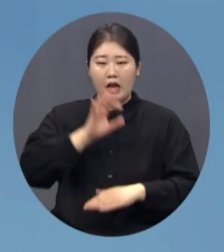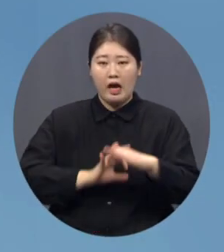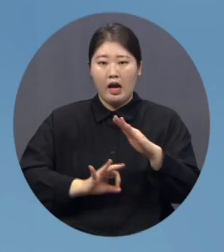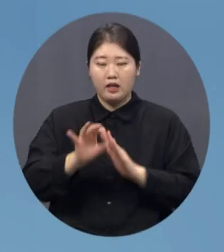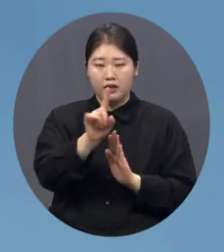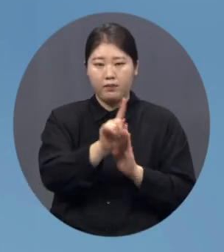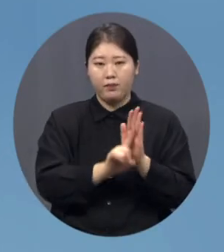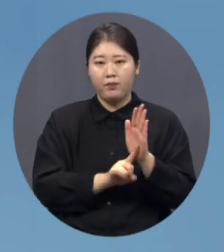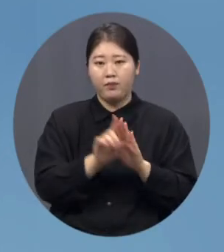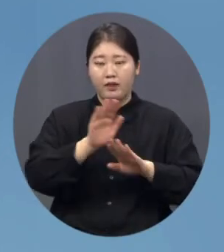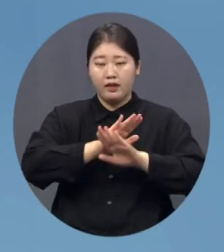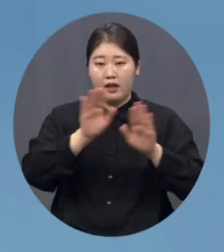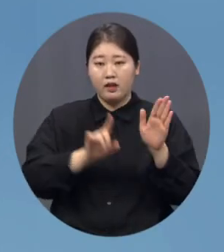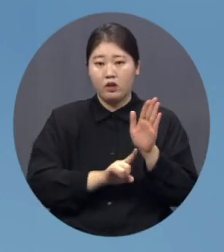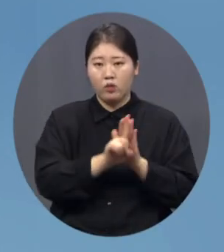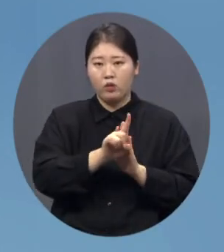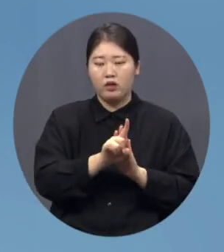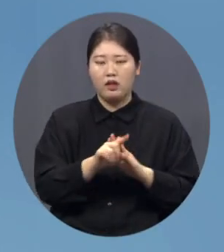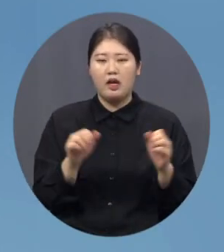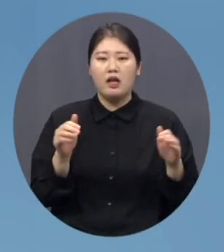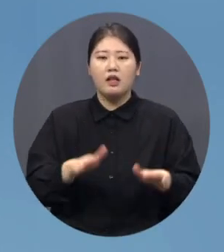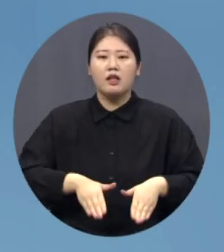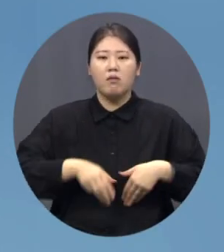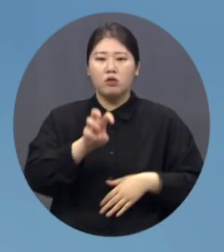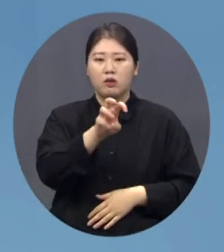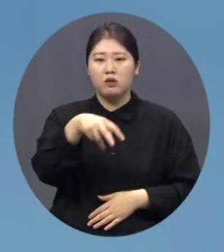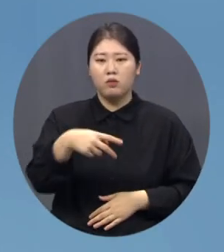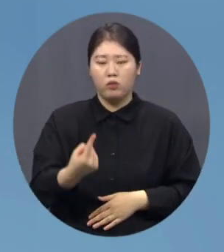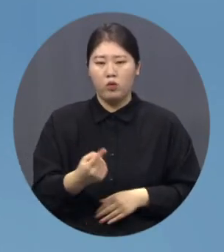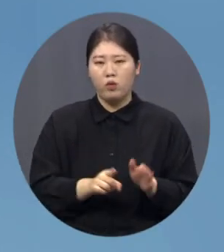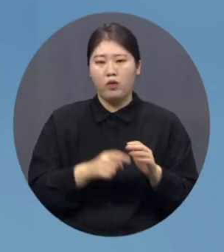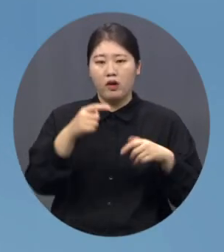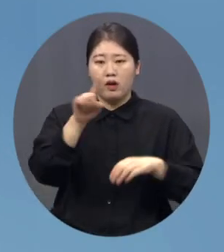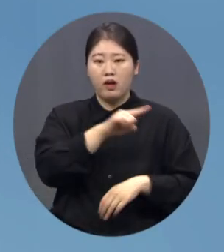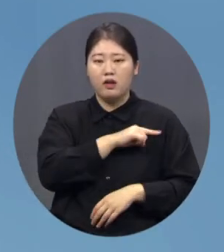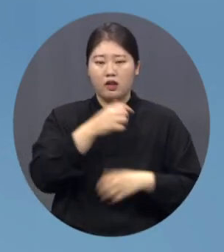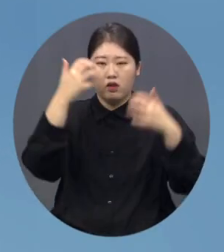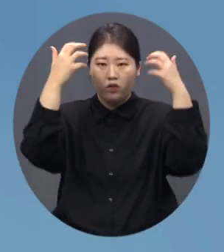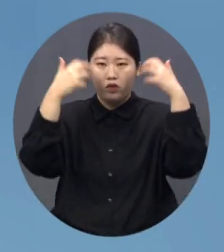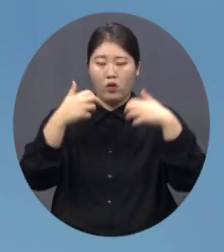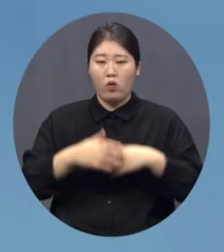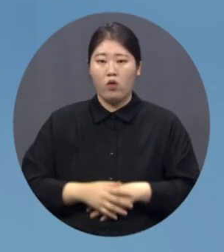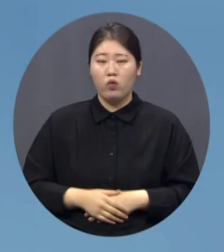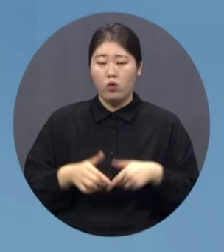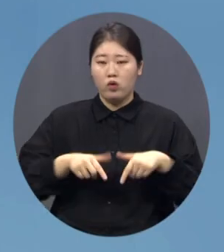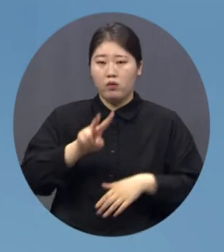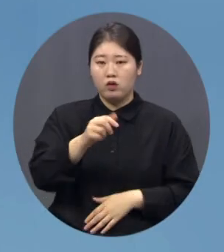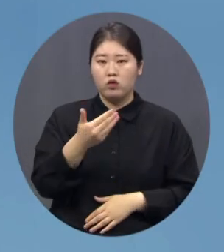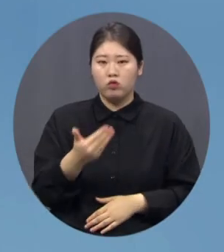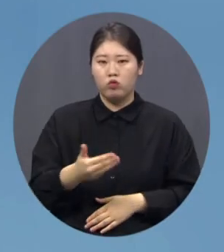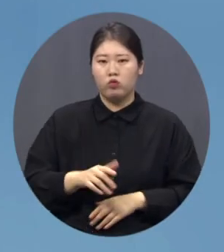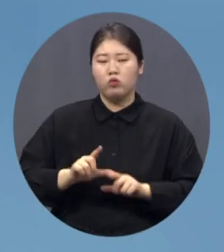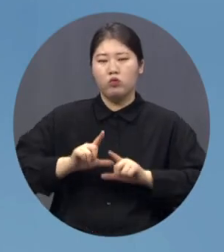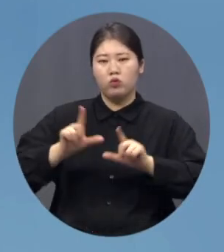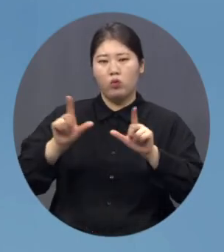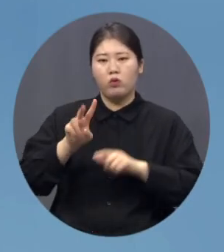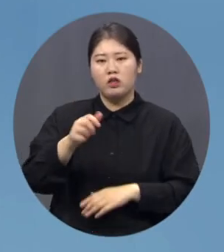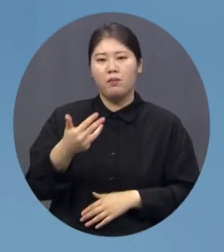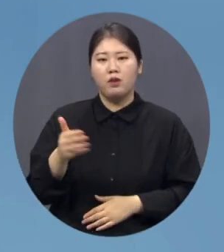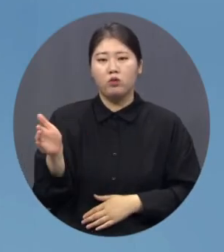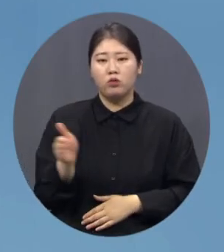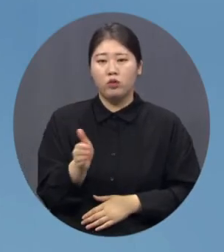기온은 남부 지역이 30도까지 오르면서 가장 덥겠습니다 서부 지역 29도 북부 동부 지역 28도